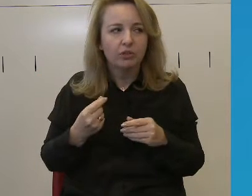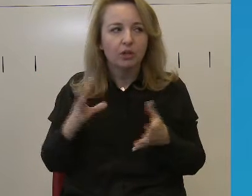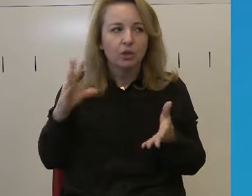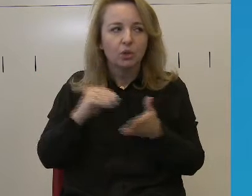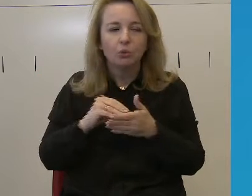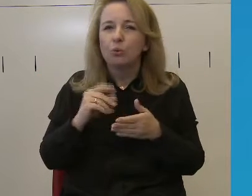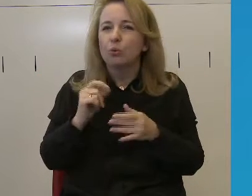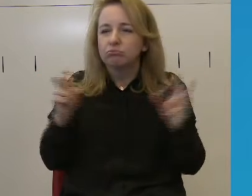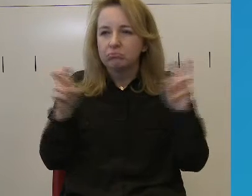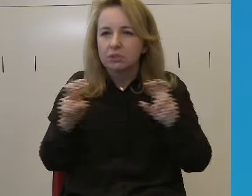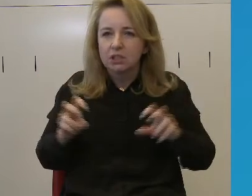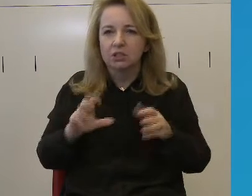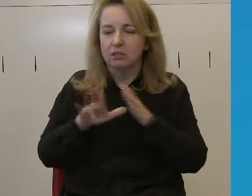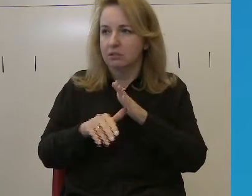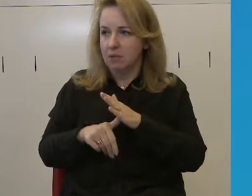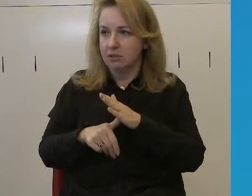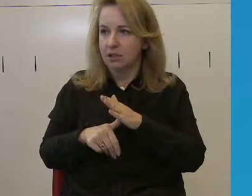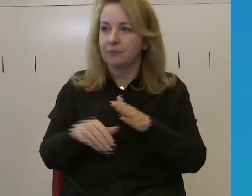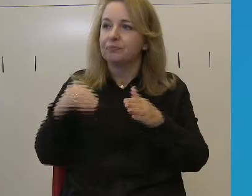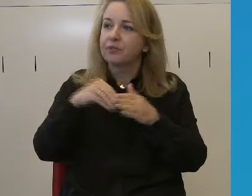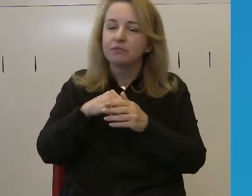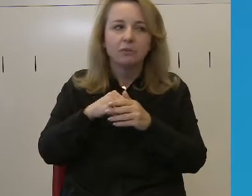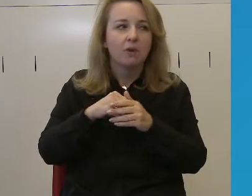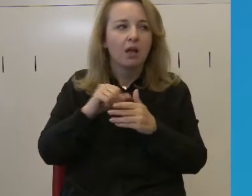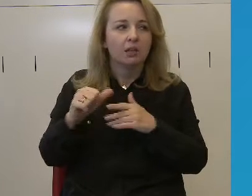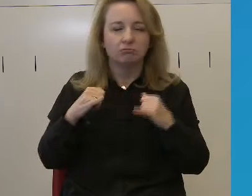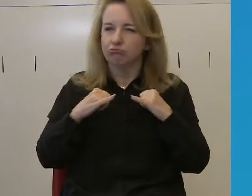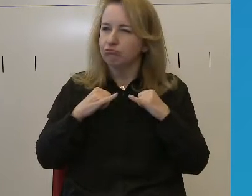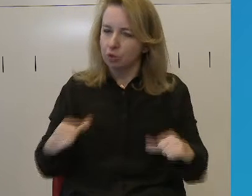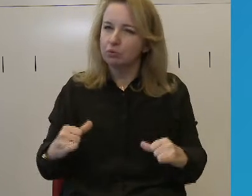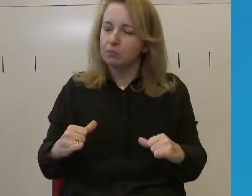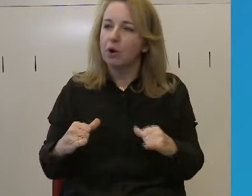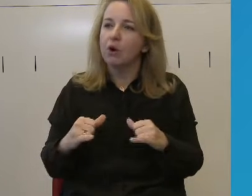miastach. Resilient City, czyli miasta odporne na zagrożenia, miasto